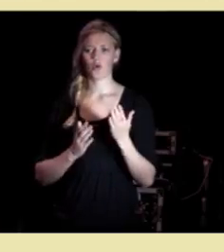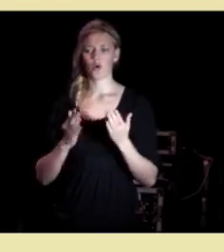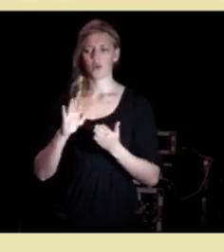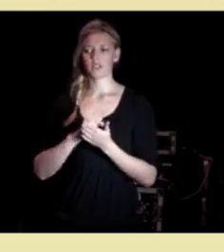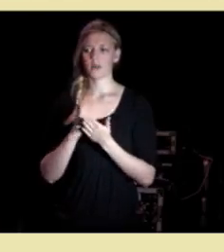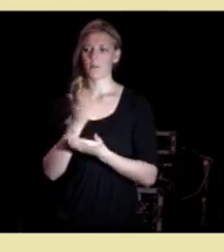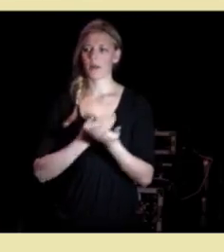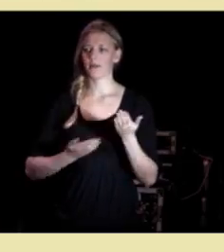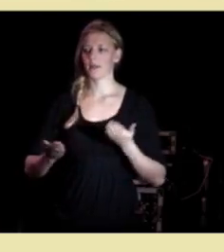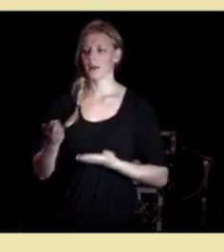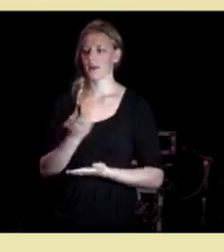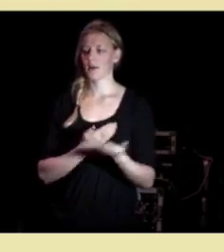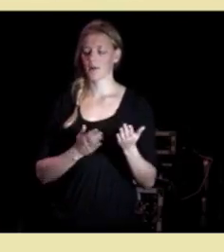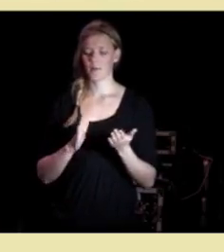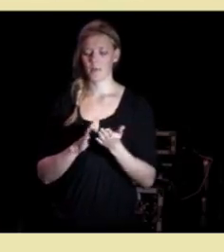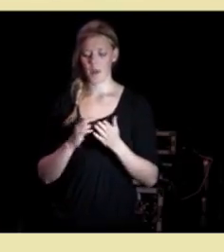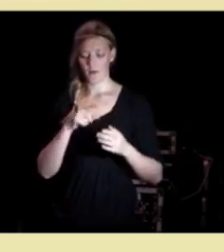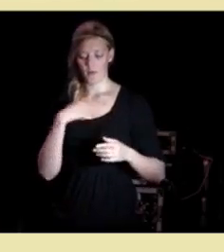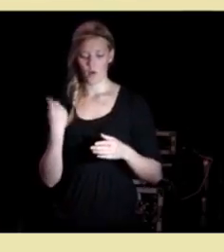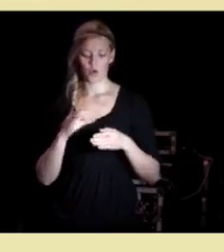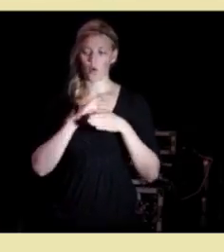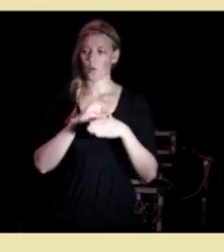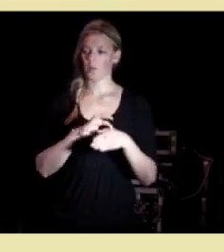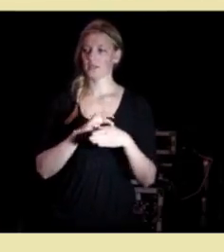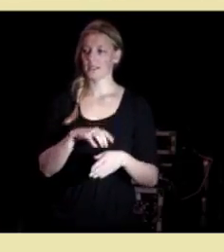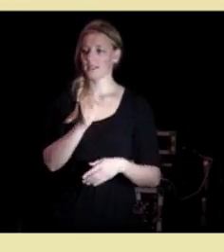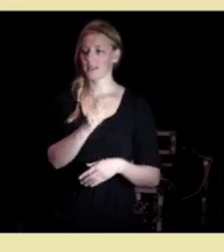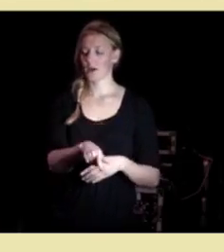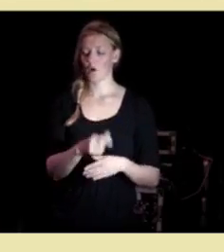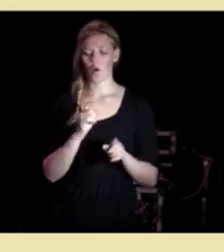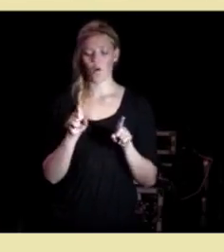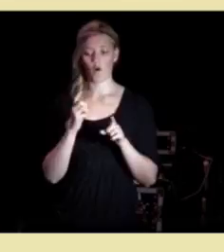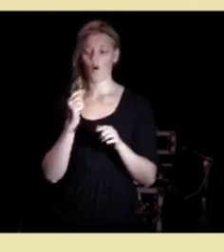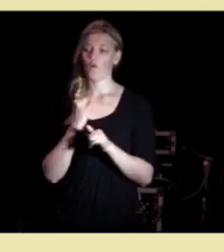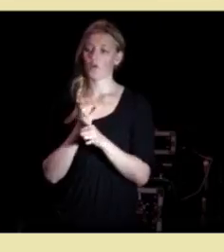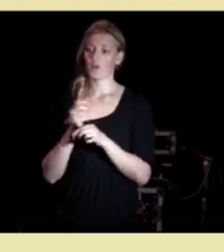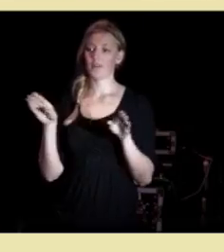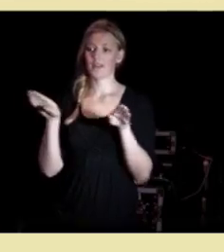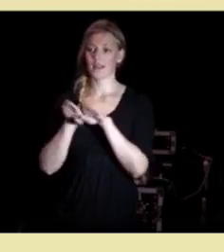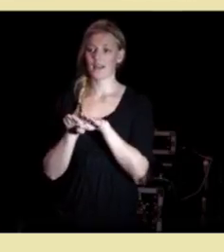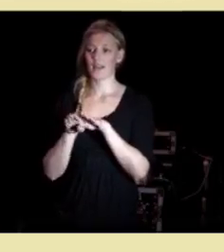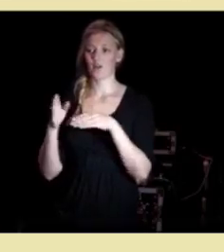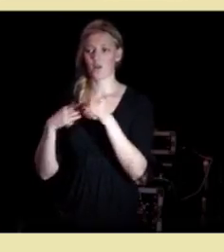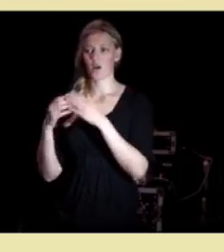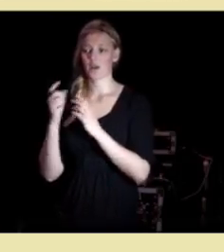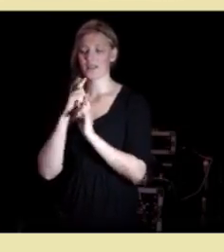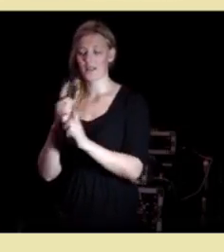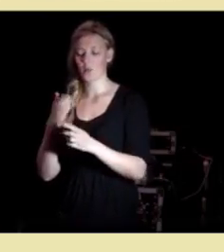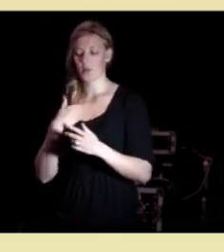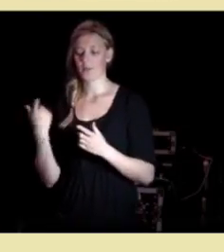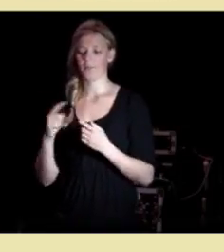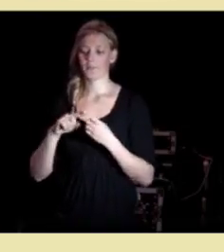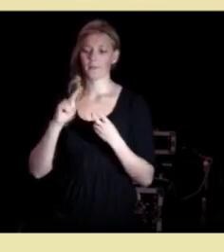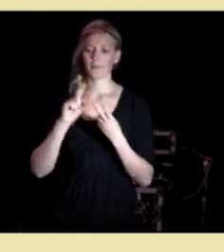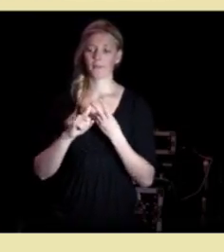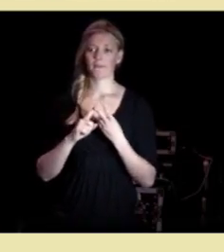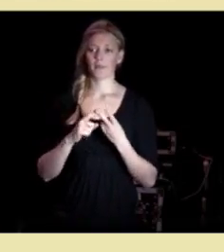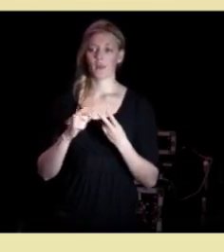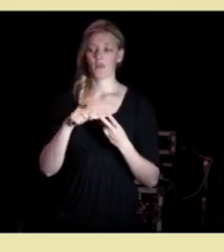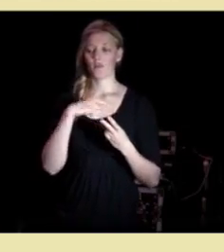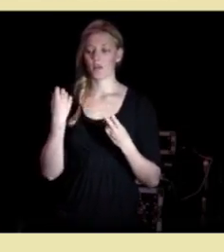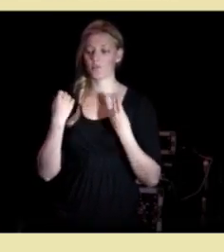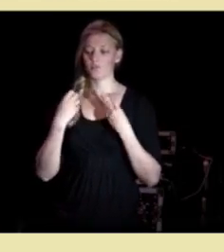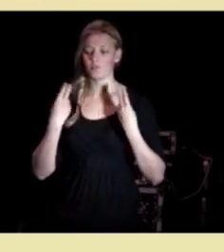hverandre og samhandle med pasientene og brukerne? Og hvordan vi tilrettelegger og lager tilbudene våre? Det andre er å ta i